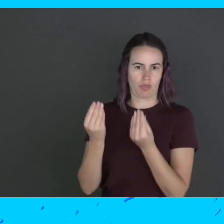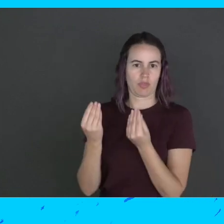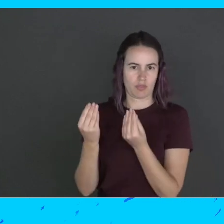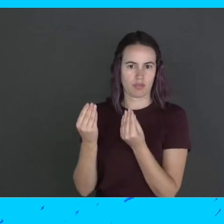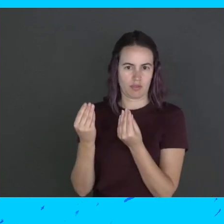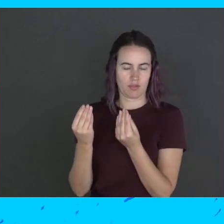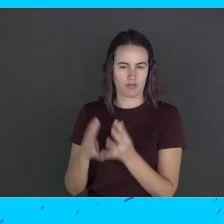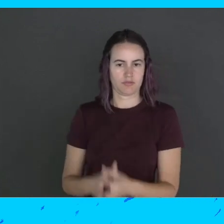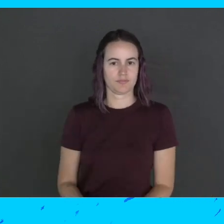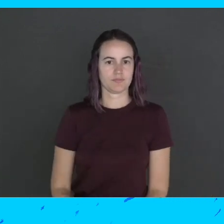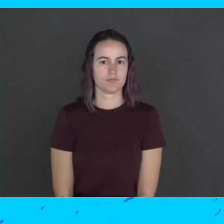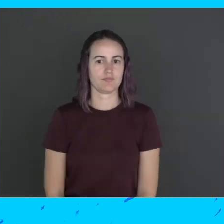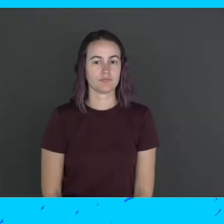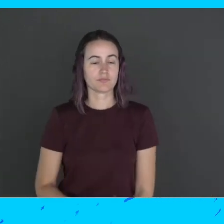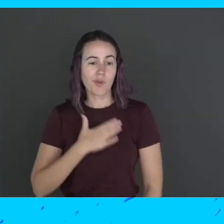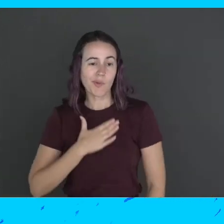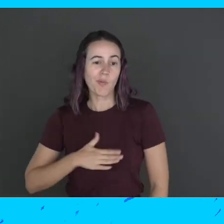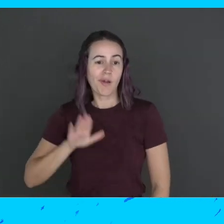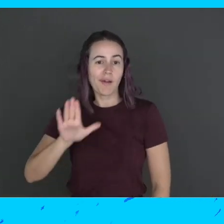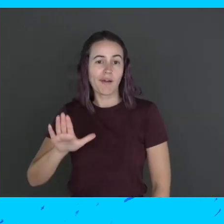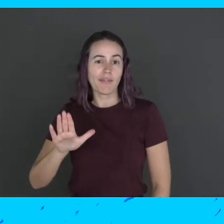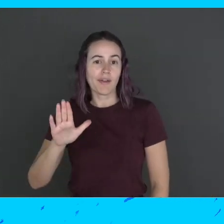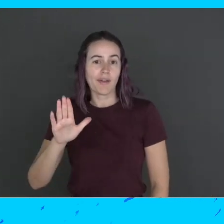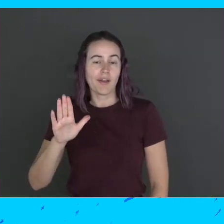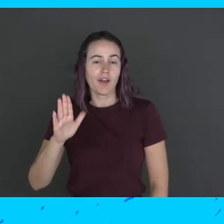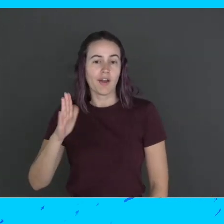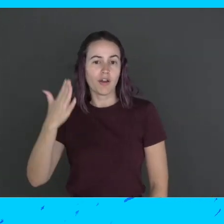effectivement contribuer.